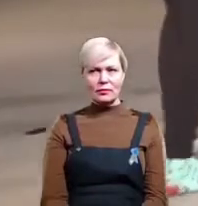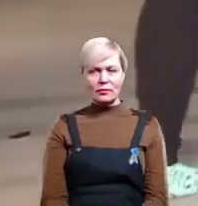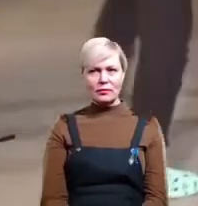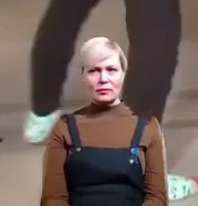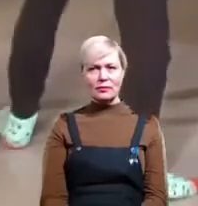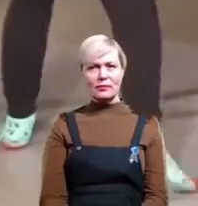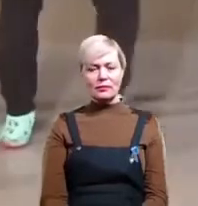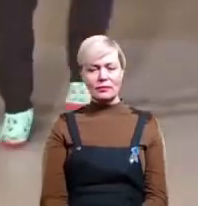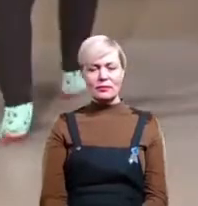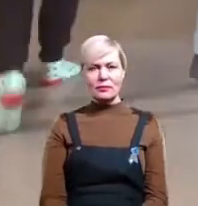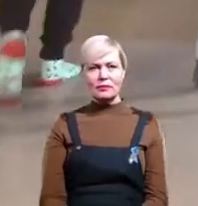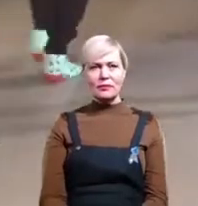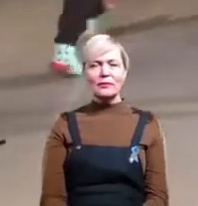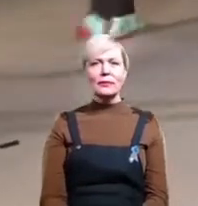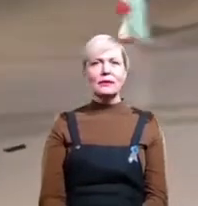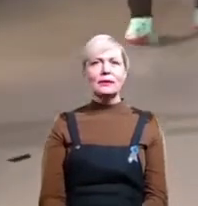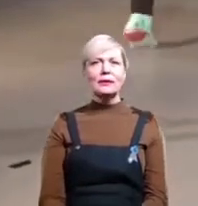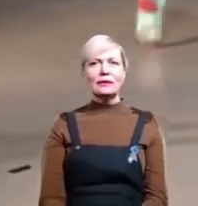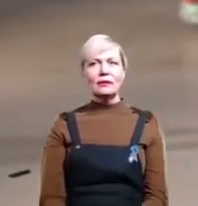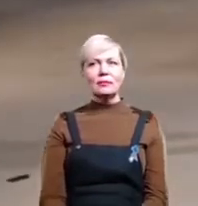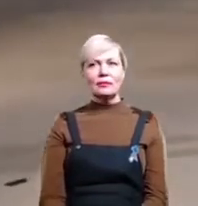Раз, два.